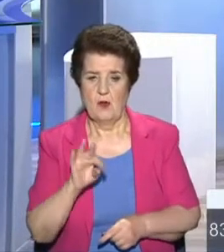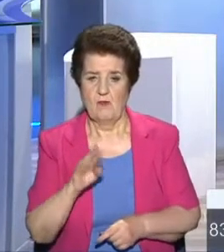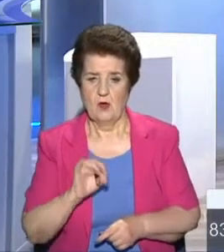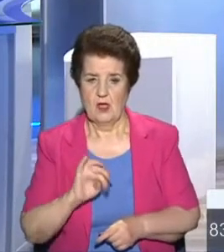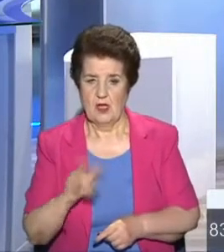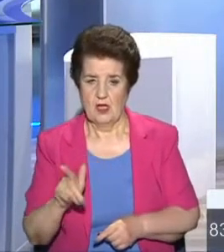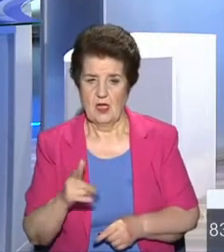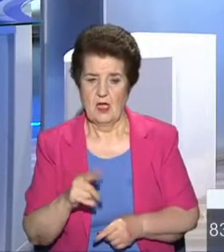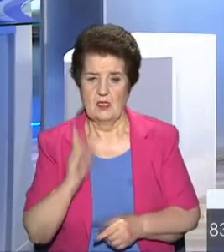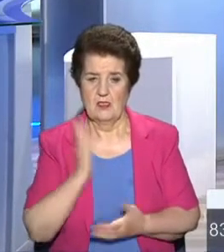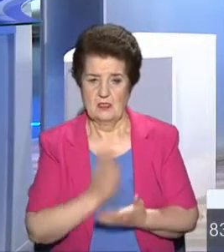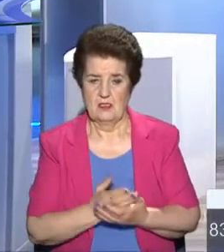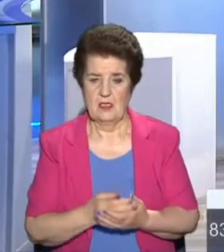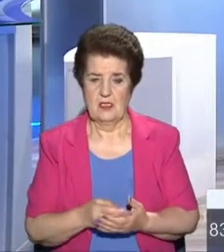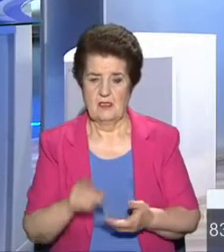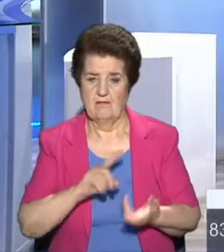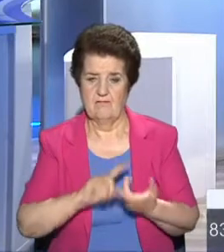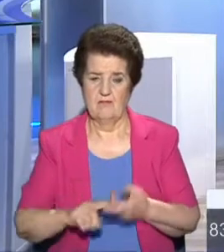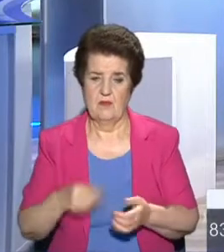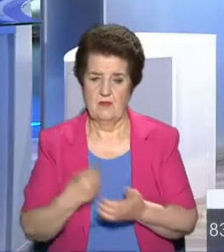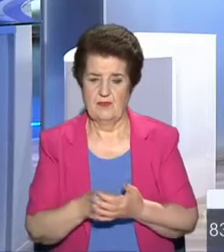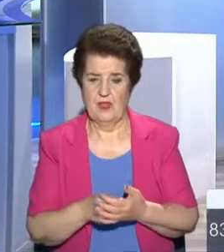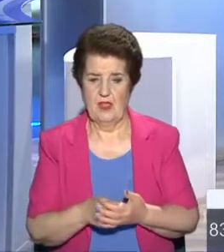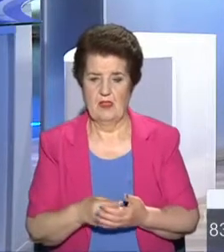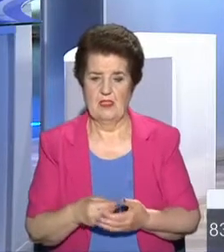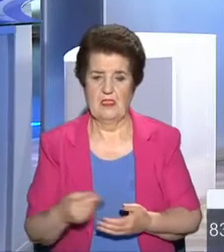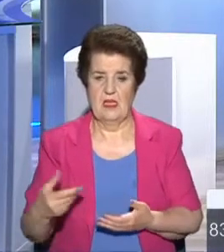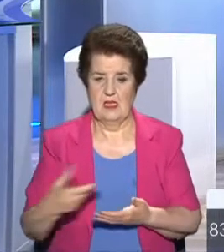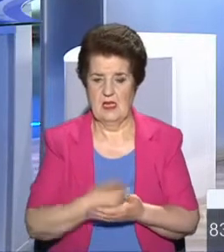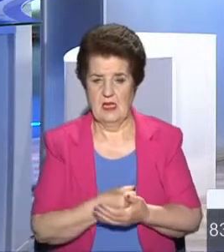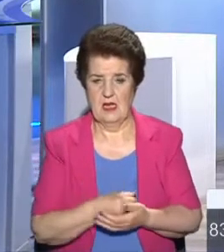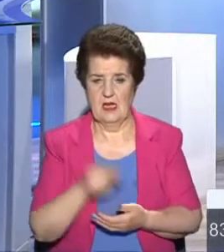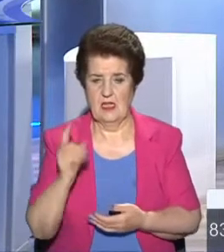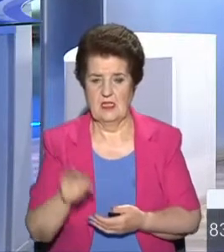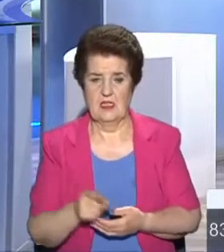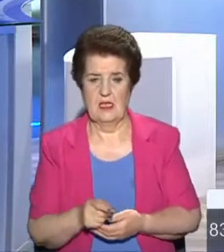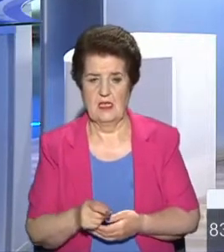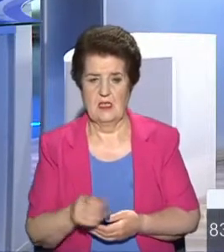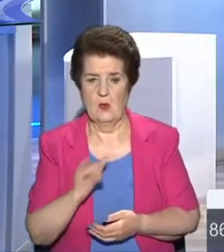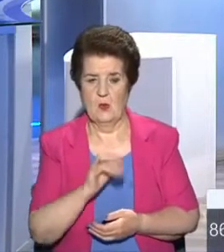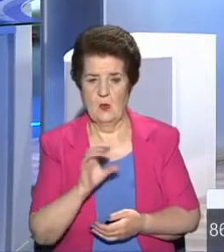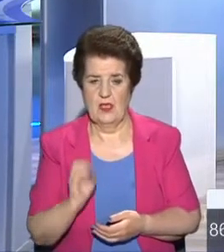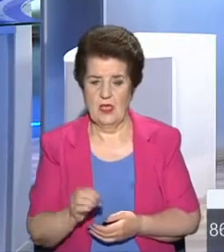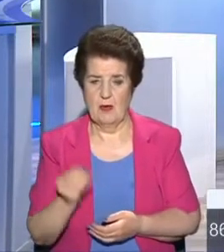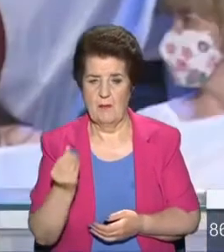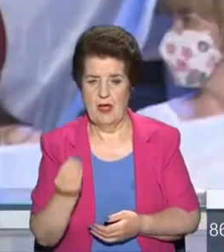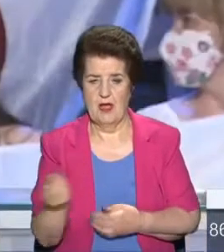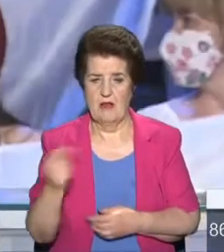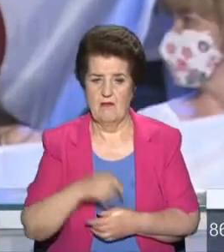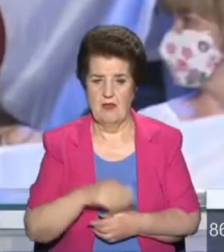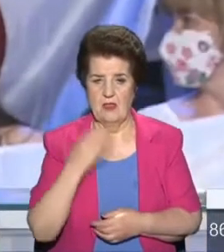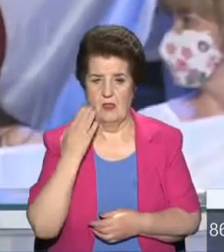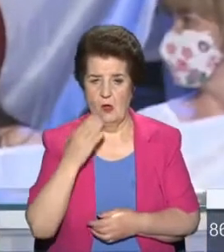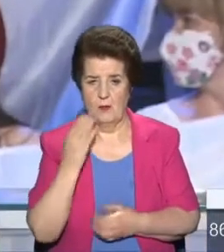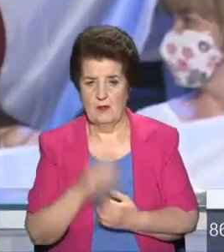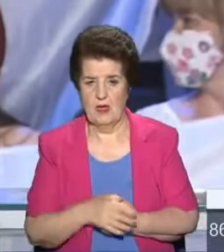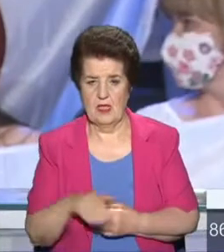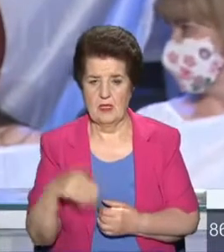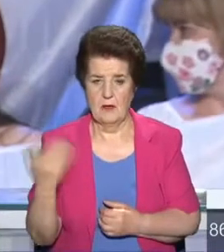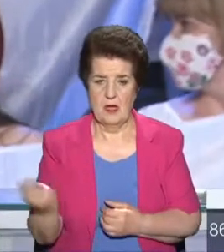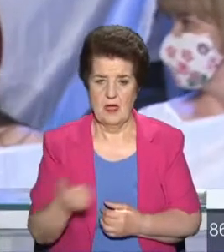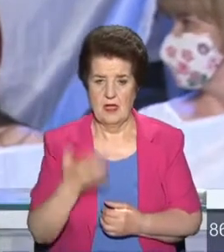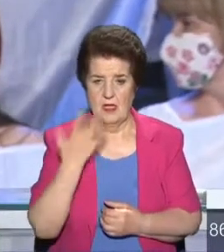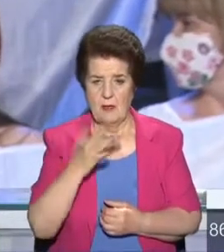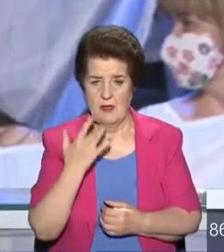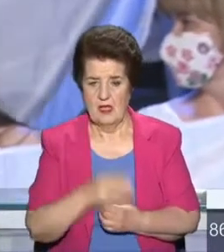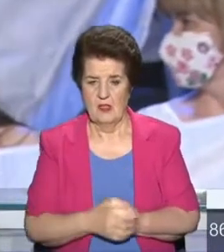bine că depindem de finanțările din partea partenerului nostru de dezvoltare banii vin din Uniunea Europeană din partea României banii vin din partea Statelor